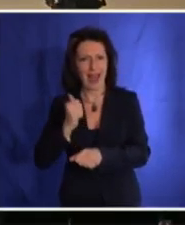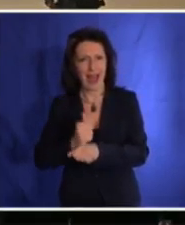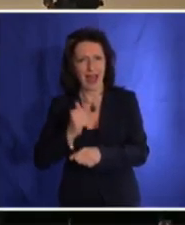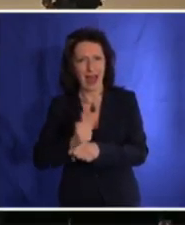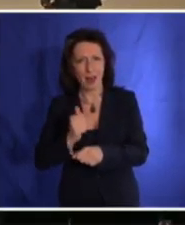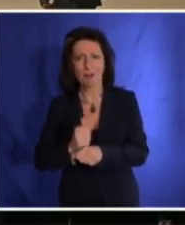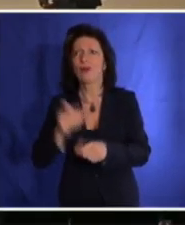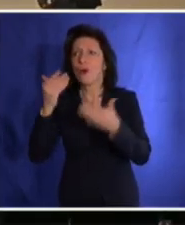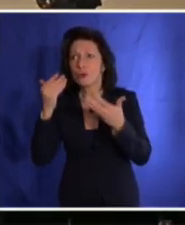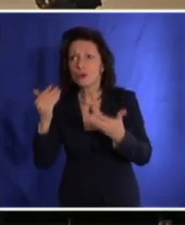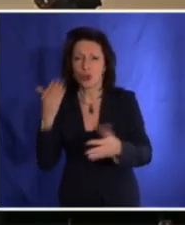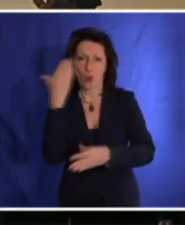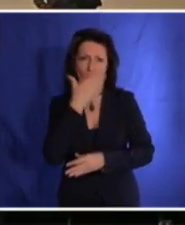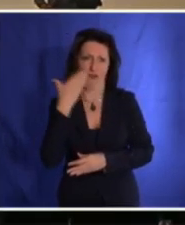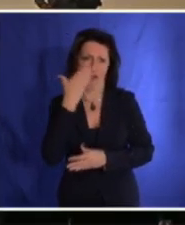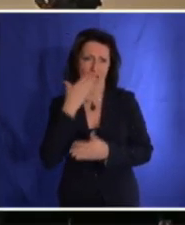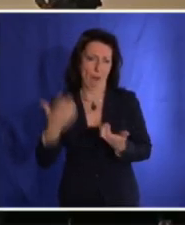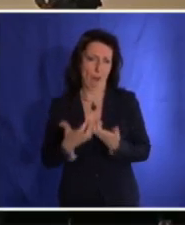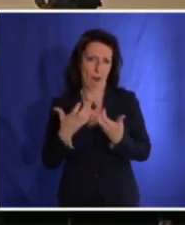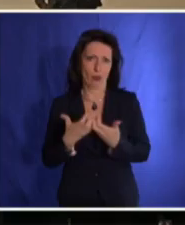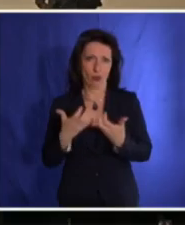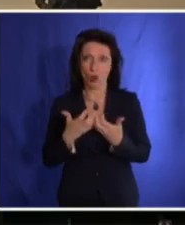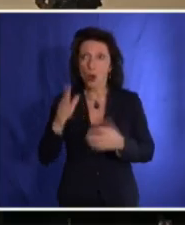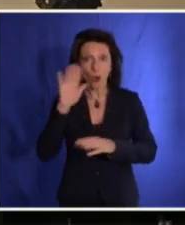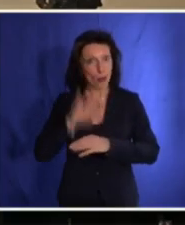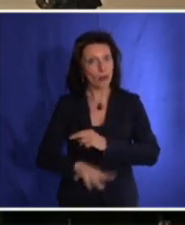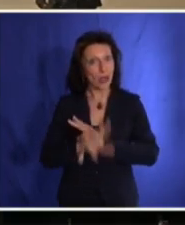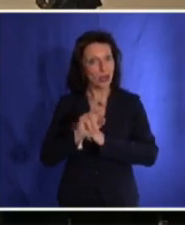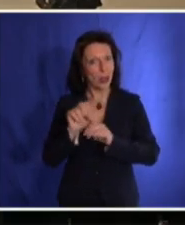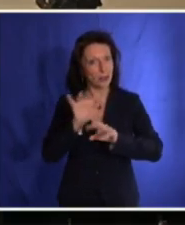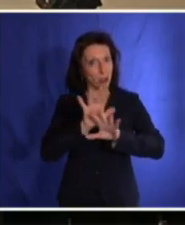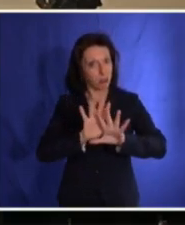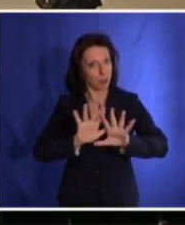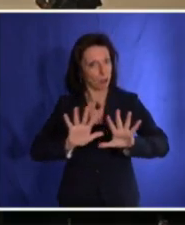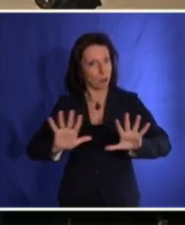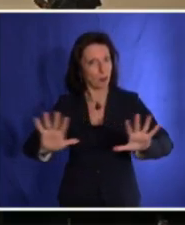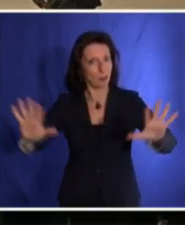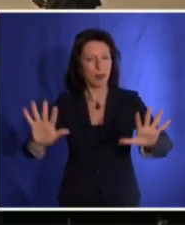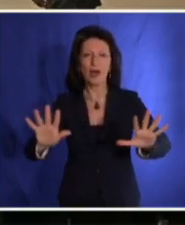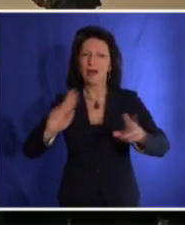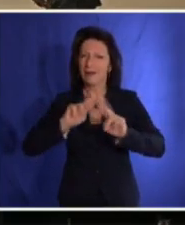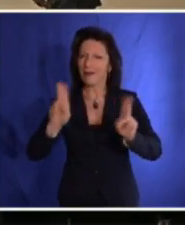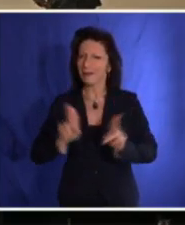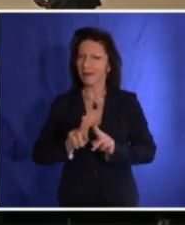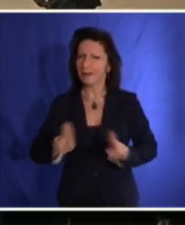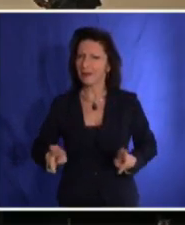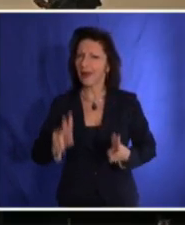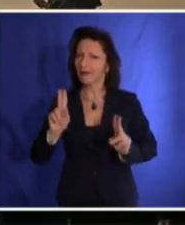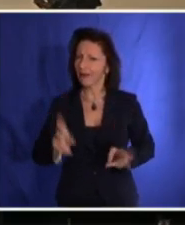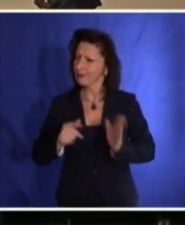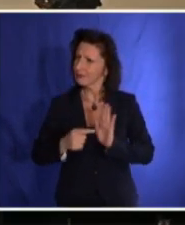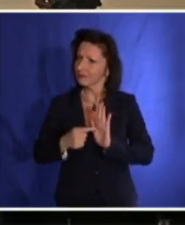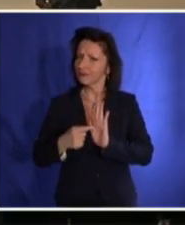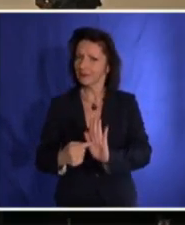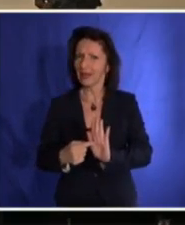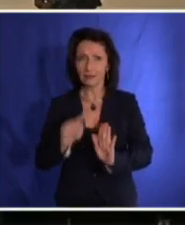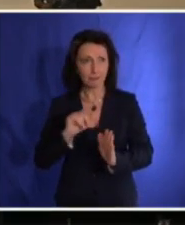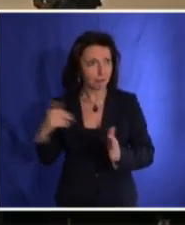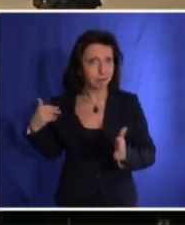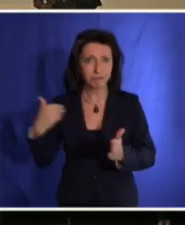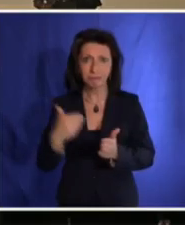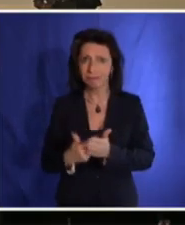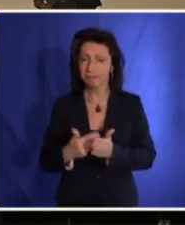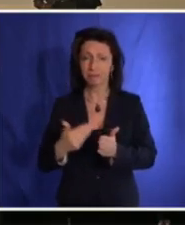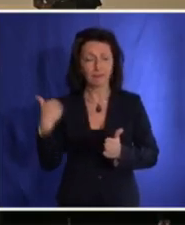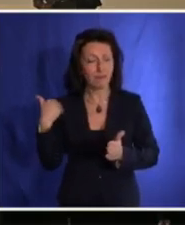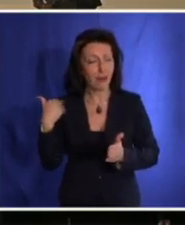hat sich in Niederösterreich wirklich breit durchgesetzt. Wir kennen da was, wir können es international herzeigen, wir können stolz sein auf das, was bis jetzt geschehen ist. Der Weg